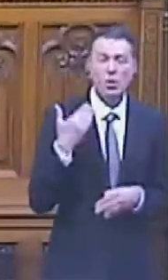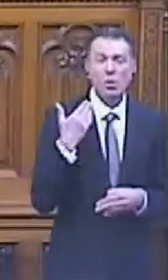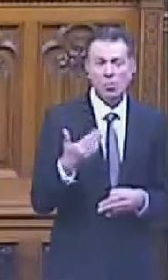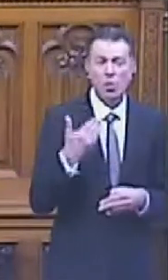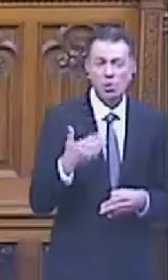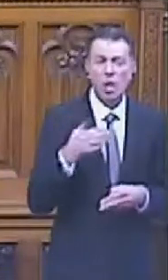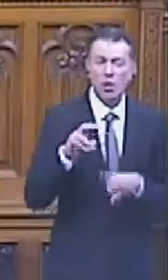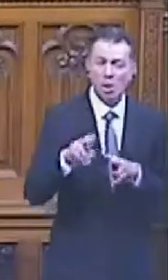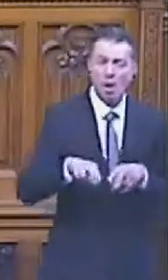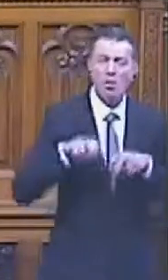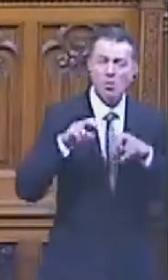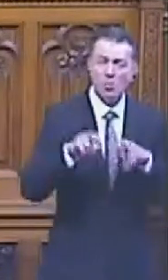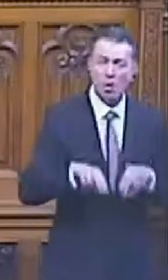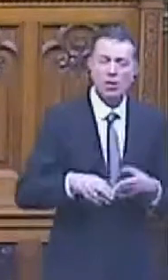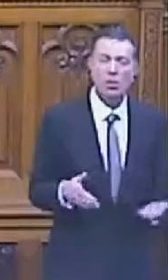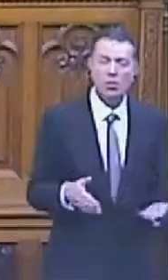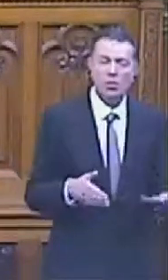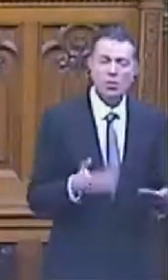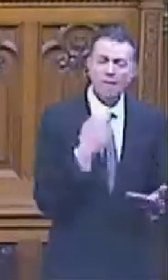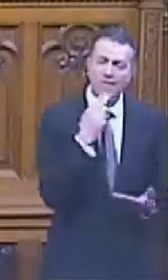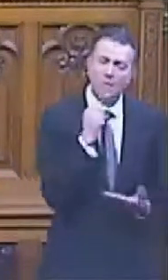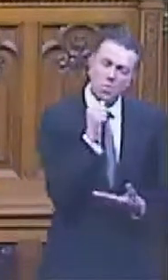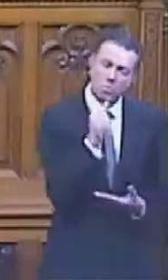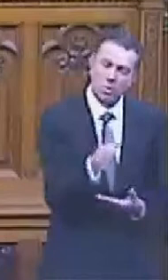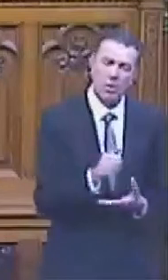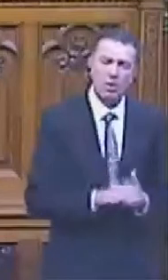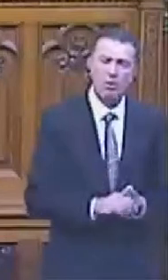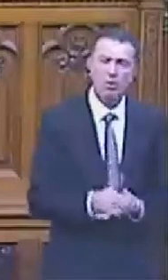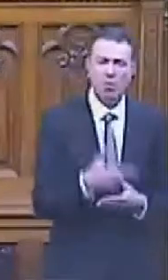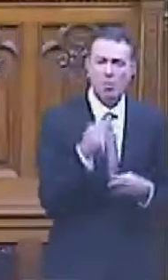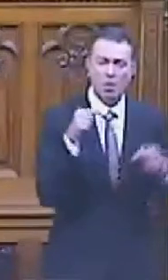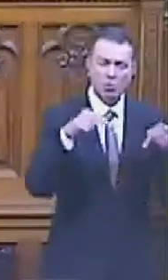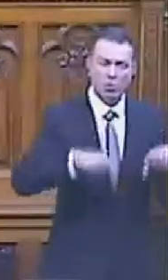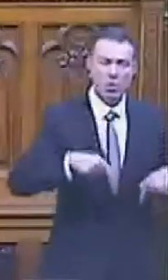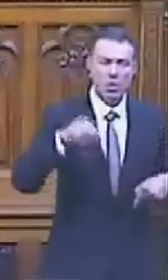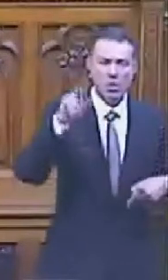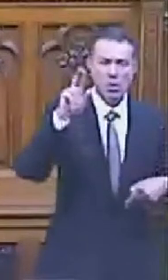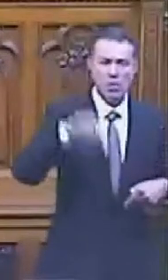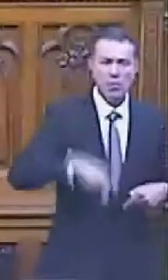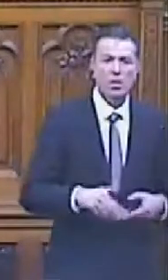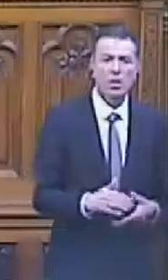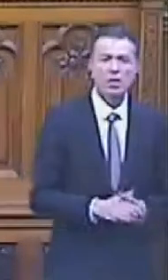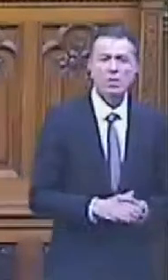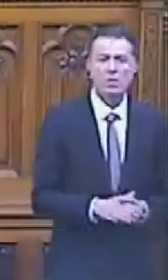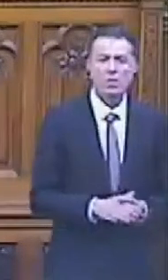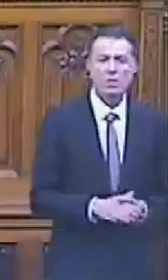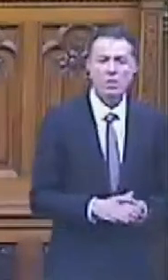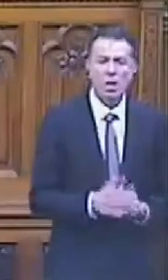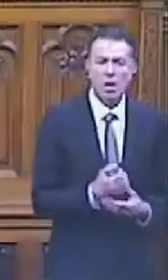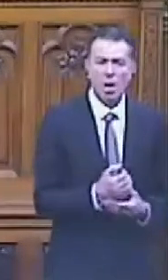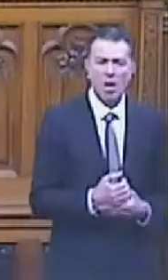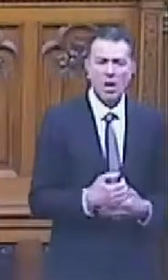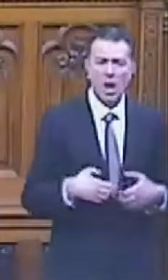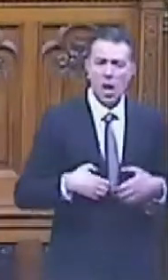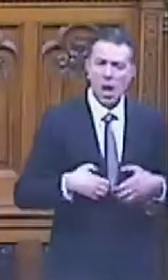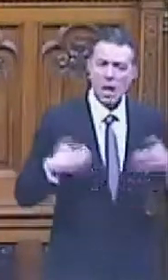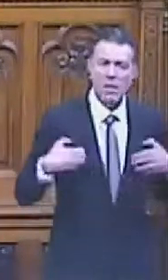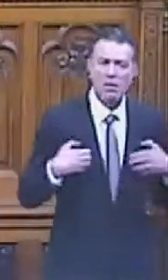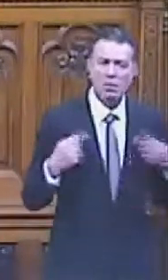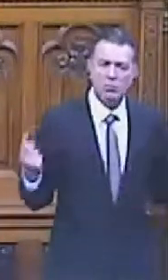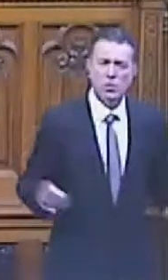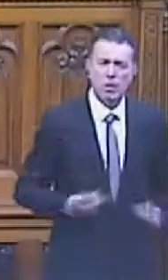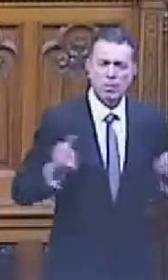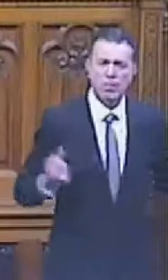Ausbeutung. Und sie wollen nicht, dass auch andererseits natürlich Menschen hier in Wien durch ein aggressives, gewerbsmäßiges